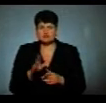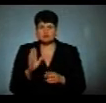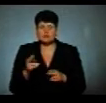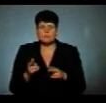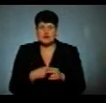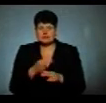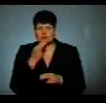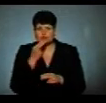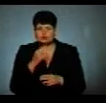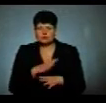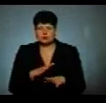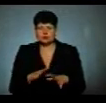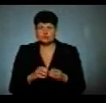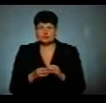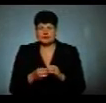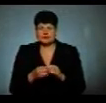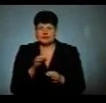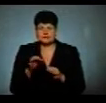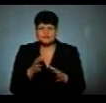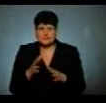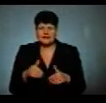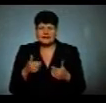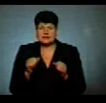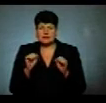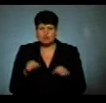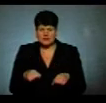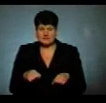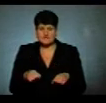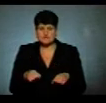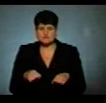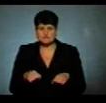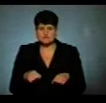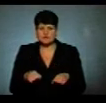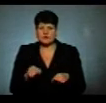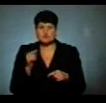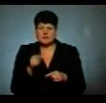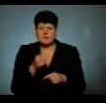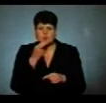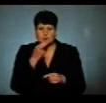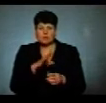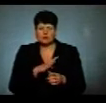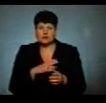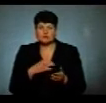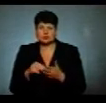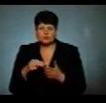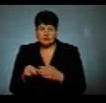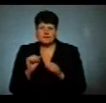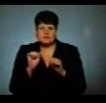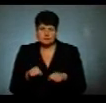не створюють лишнього ажіотажу і дати можливість, щоб та продукція, яка була придбана підприємцям, вони змогли